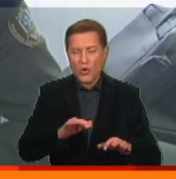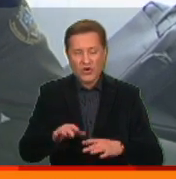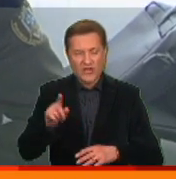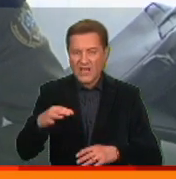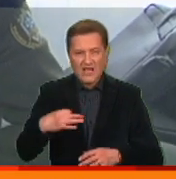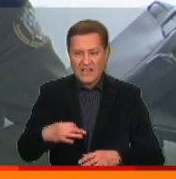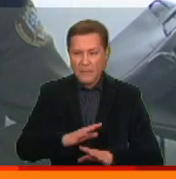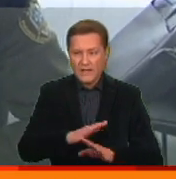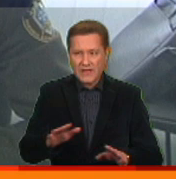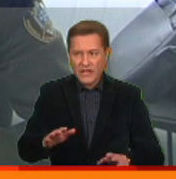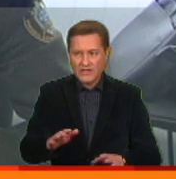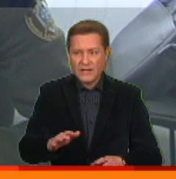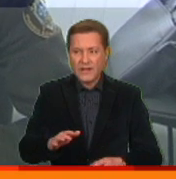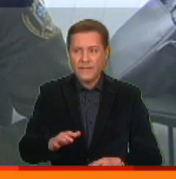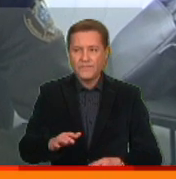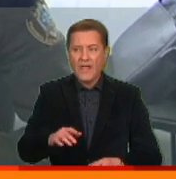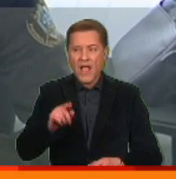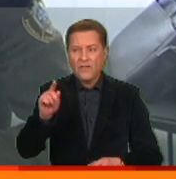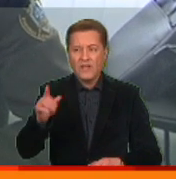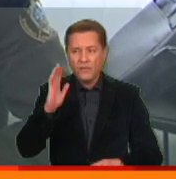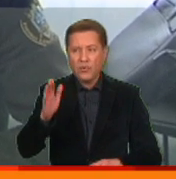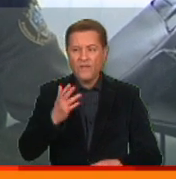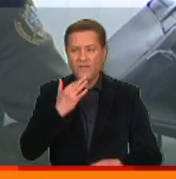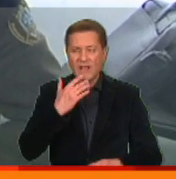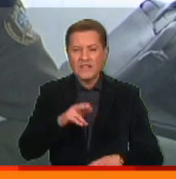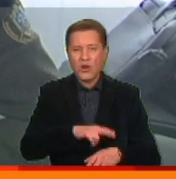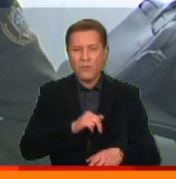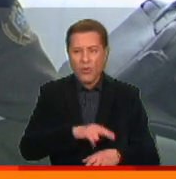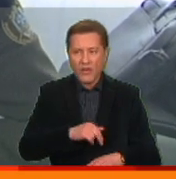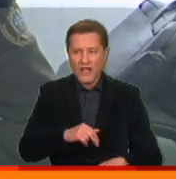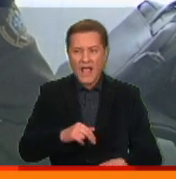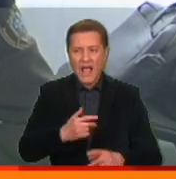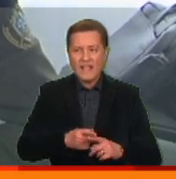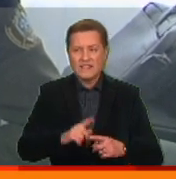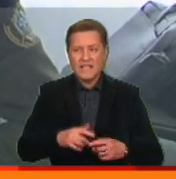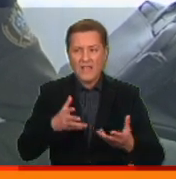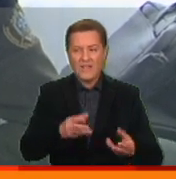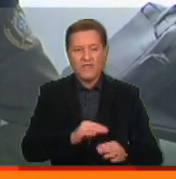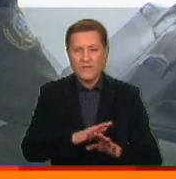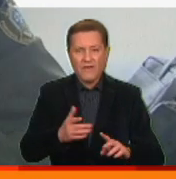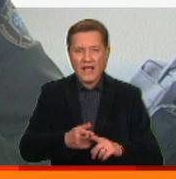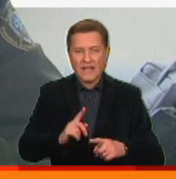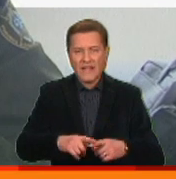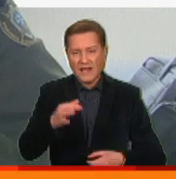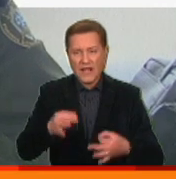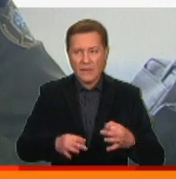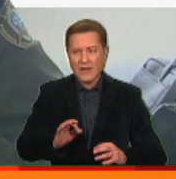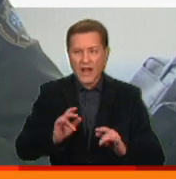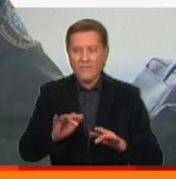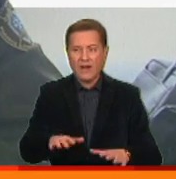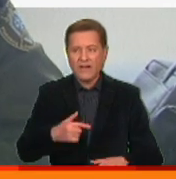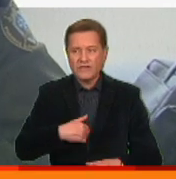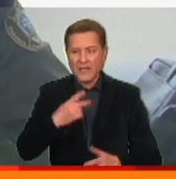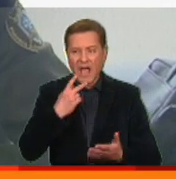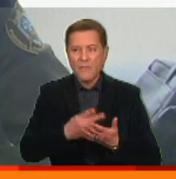ставився в розшук Інтерпол і ніяк не впливає на дане кримінальне провадження. Я бачу,